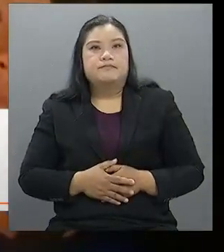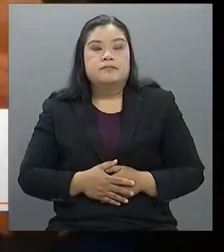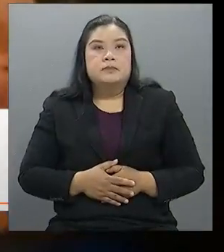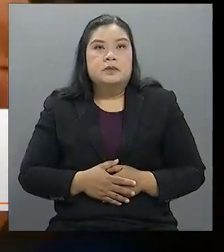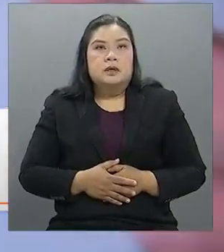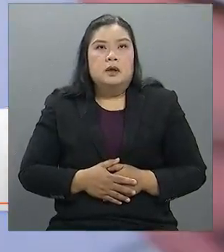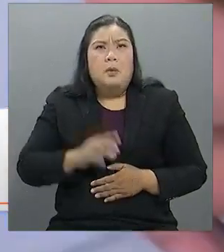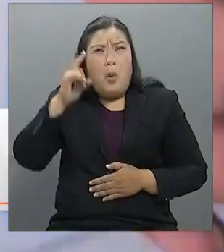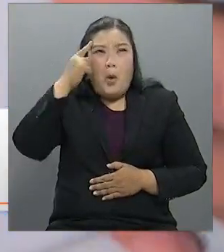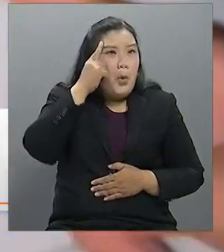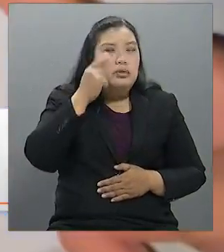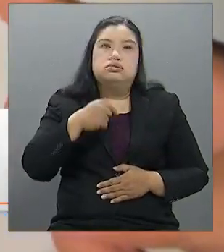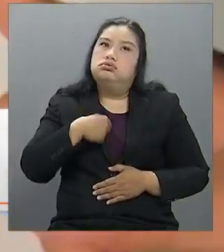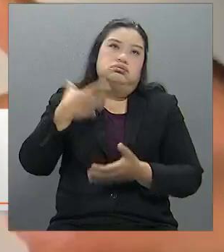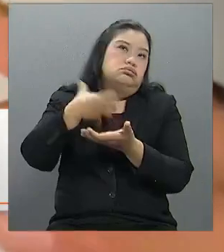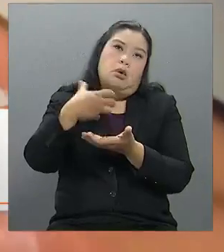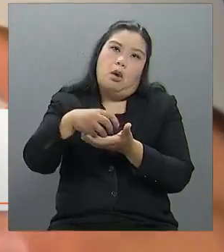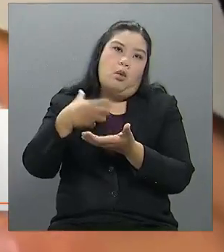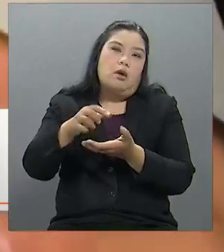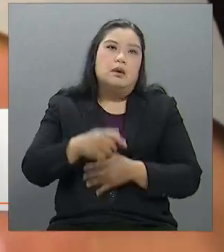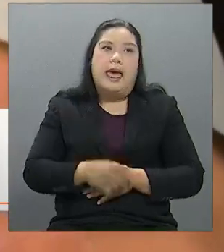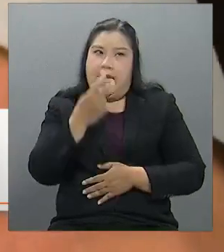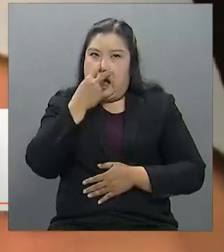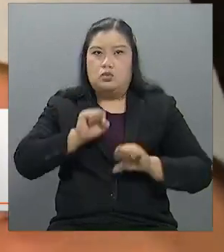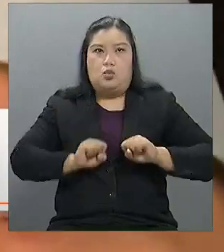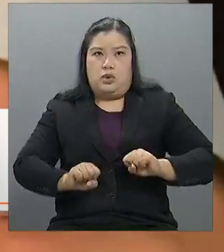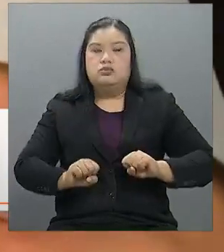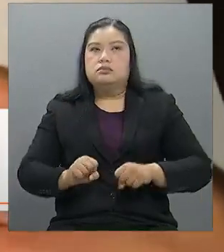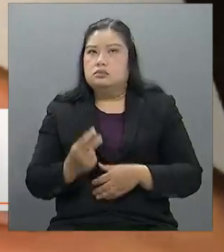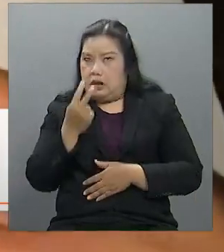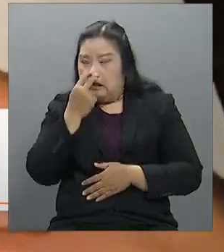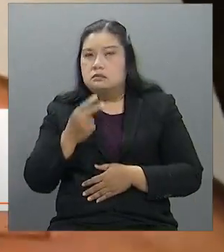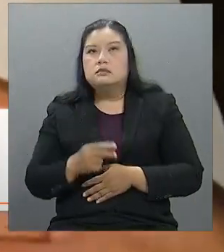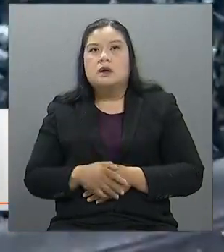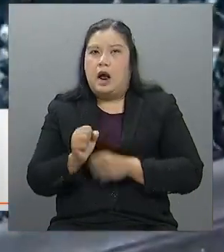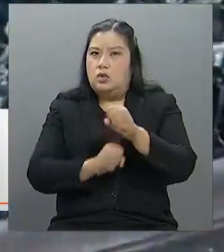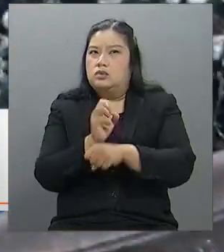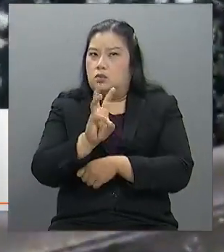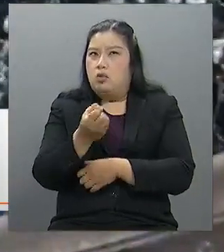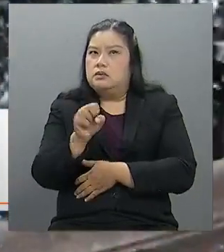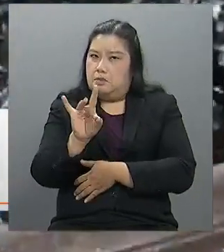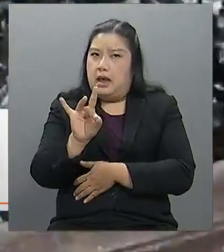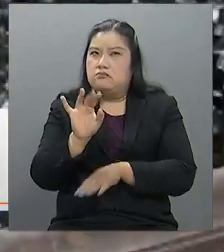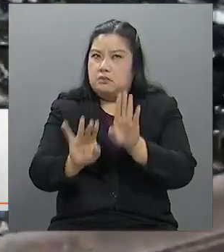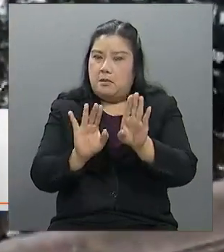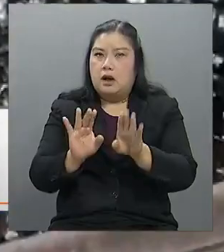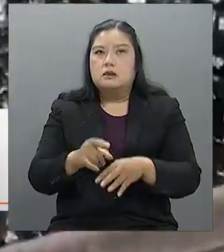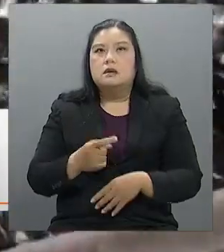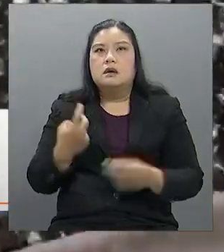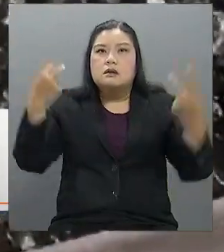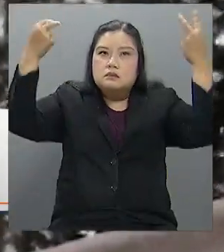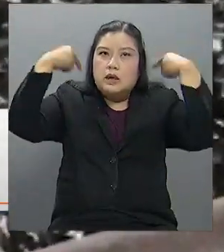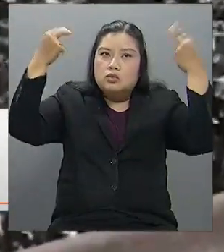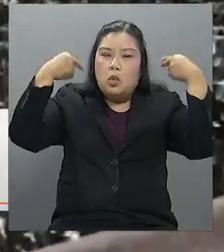งกันค่ะว่าเนี่ยเขาเห็นวัยรุ่น4คนอายุประมาณ16ถึง18ปี ตัดผมรองทรงโอ้ยเห็นทรงผมด้วยน